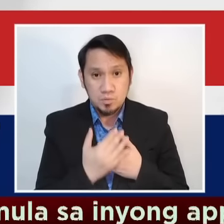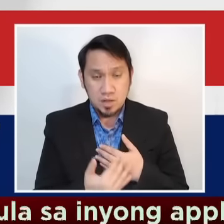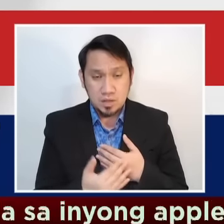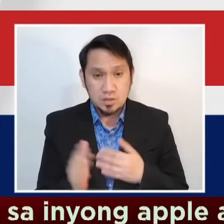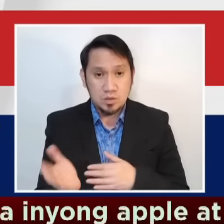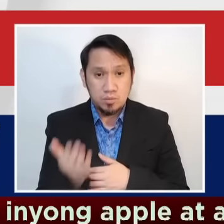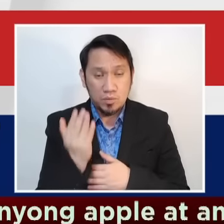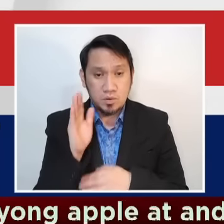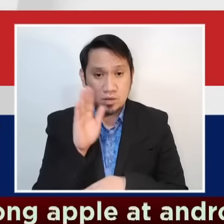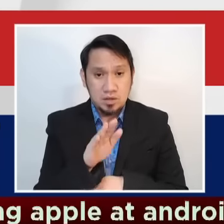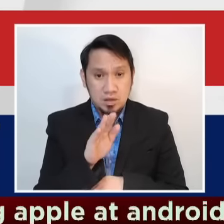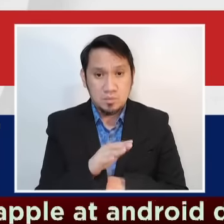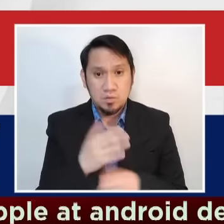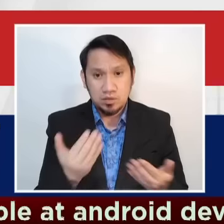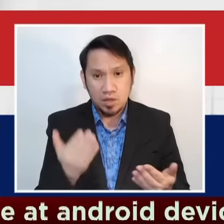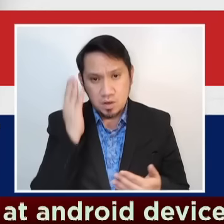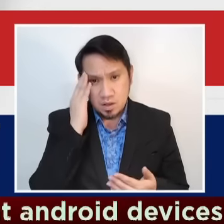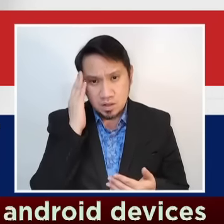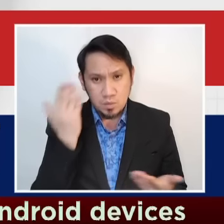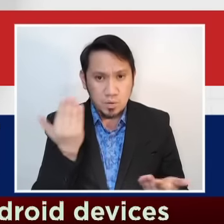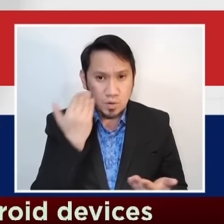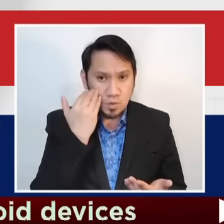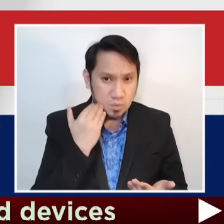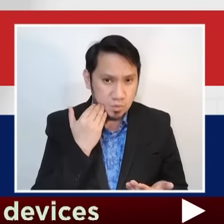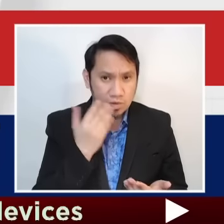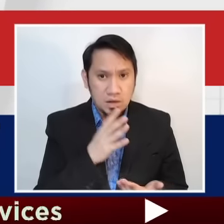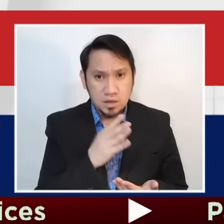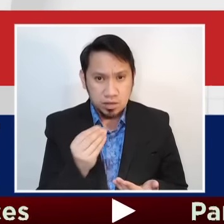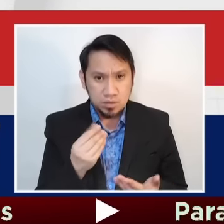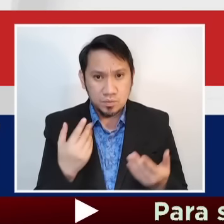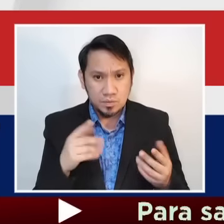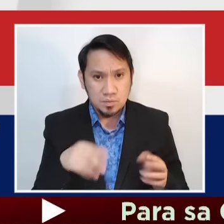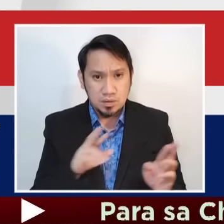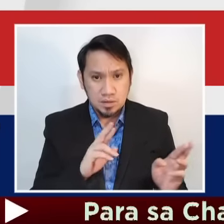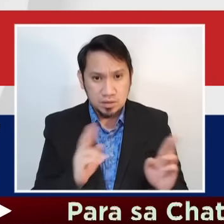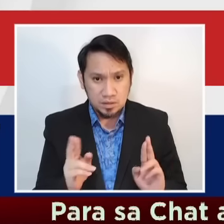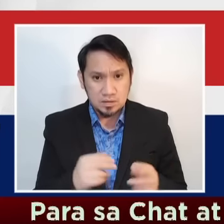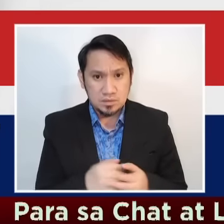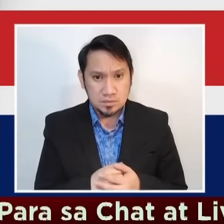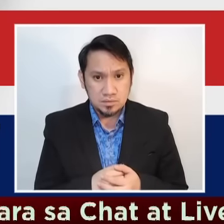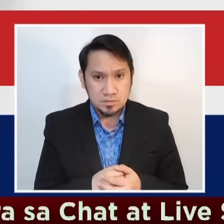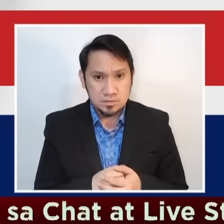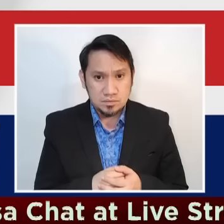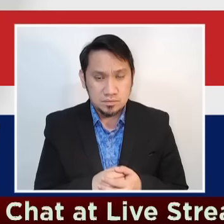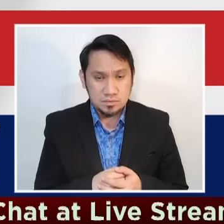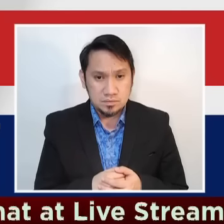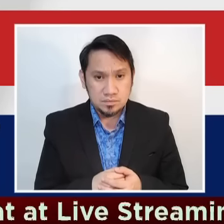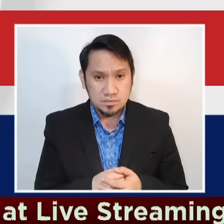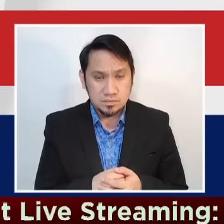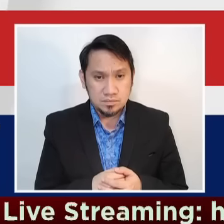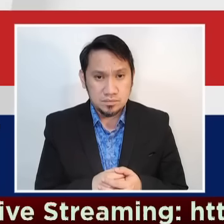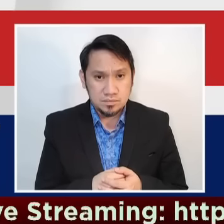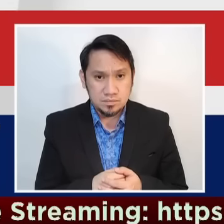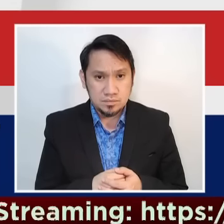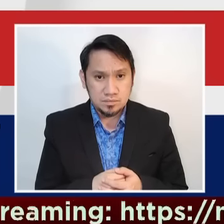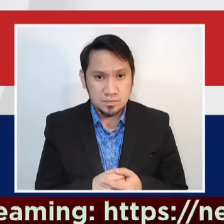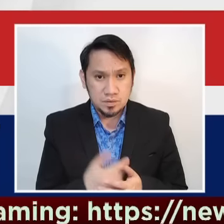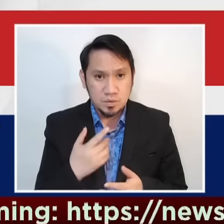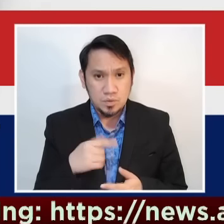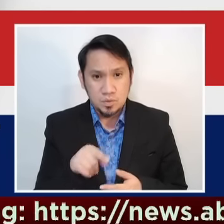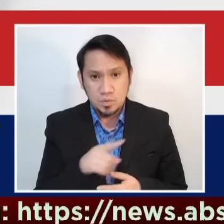So malalaman namin kung saan kinakapos kung meron at makakapaghanda sila kagad. Assuming lang, worst case scenario, okay. Kinapos sila ng